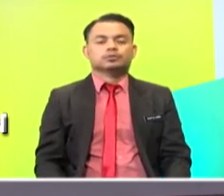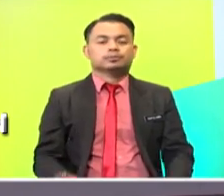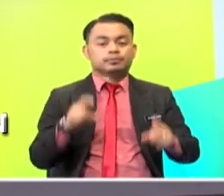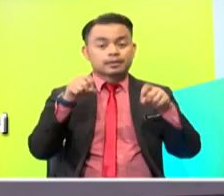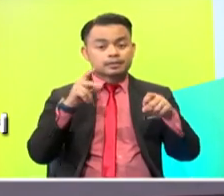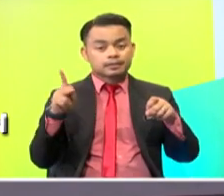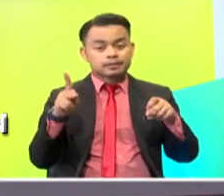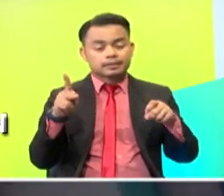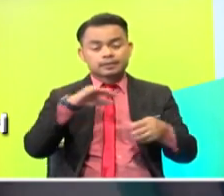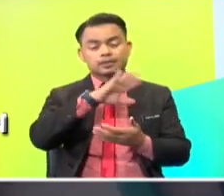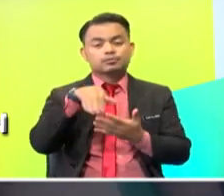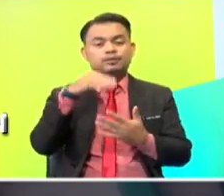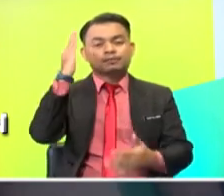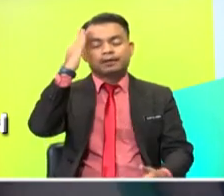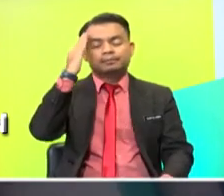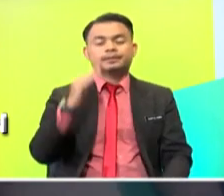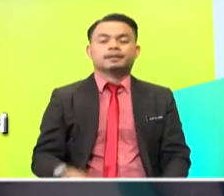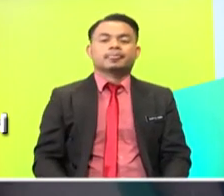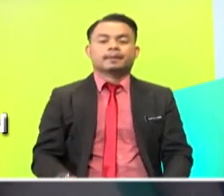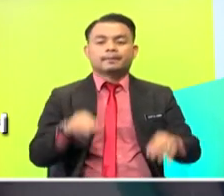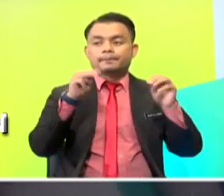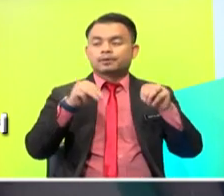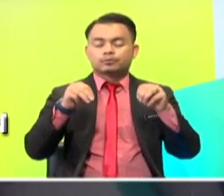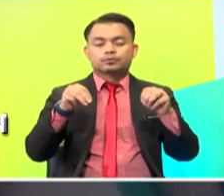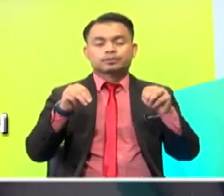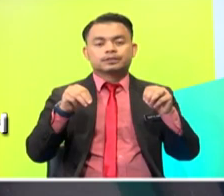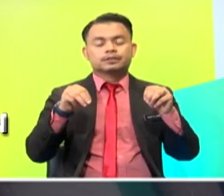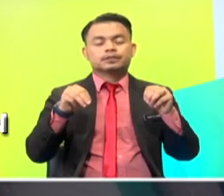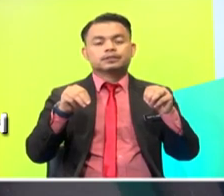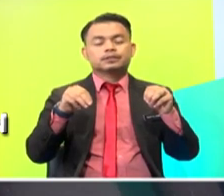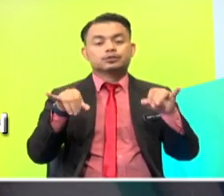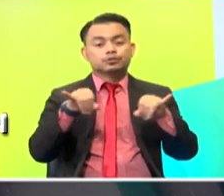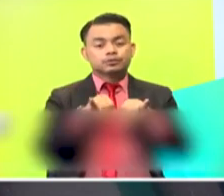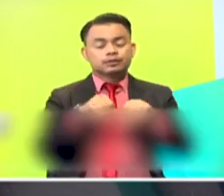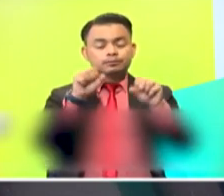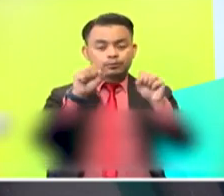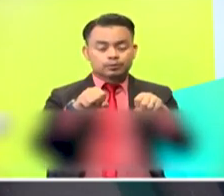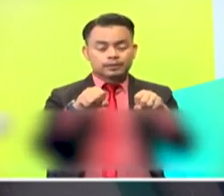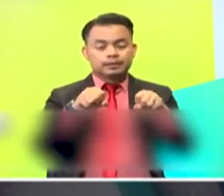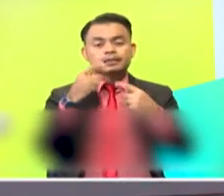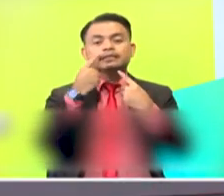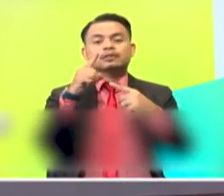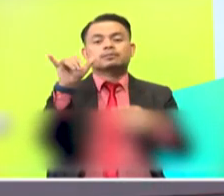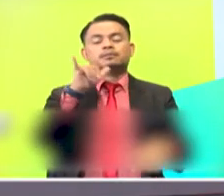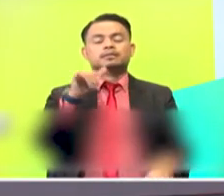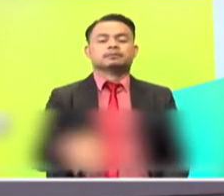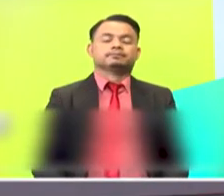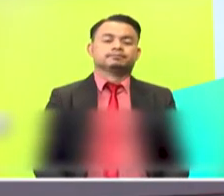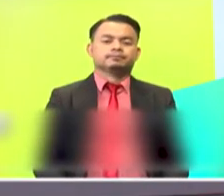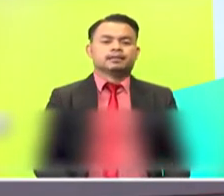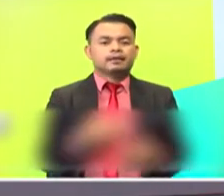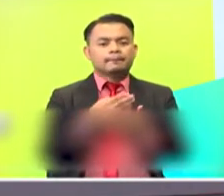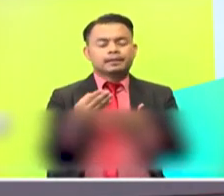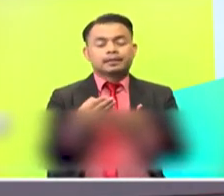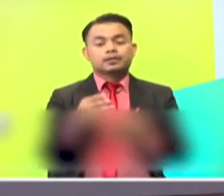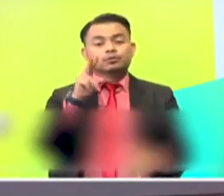Oke mulai di rumah Bu Lia cuma menjawab sekali kamu saya ah berikan cek gudul